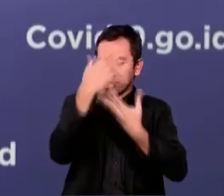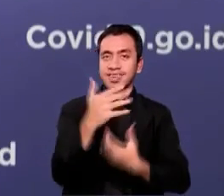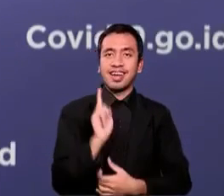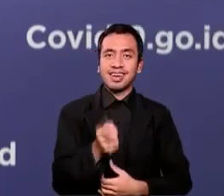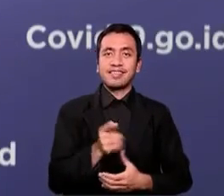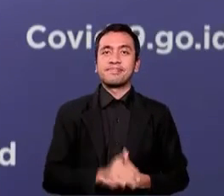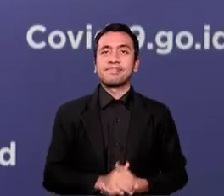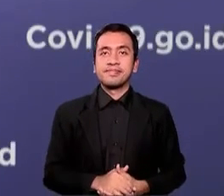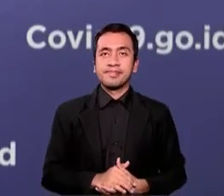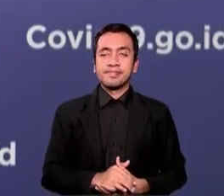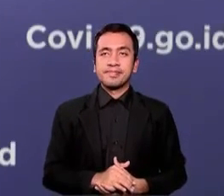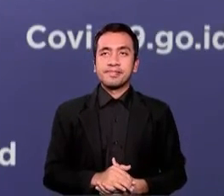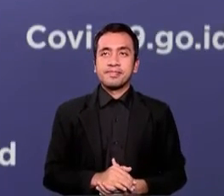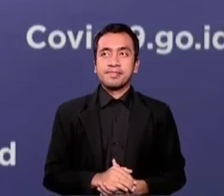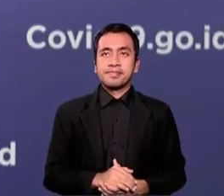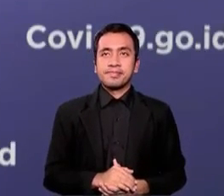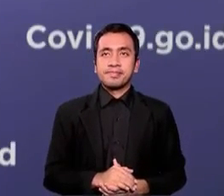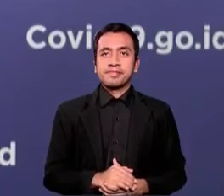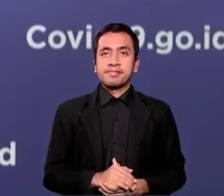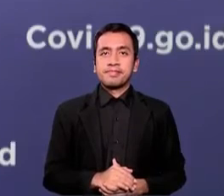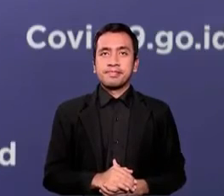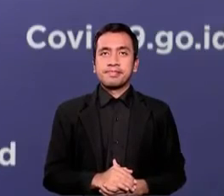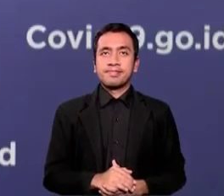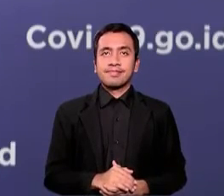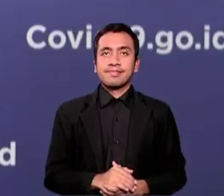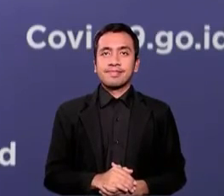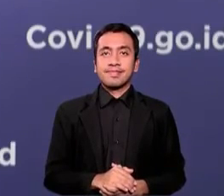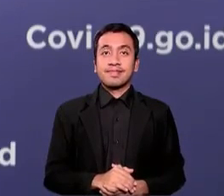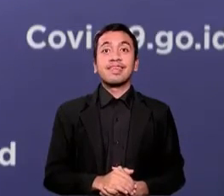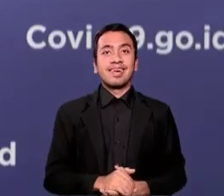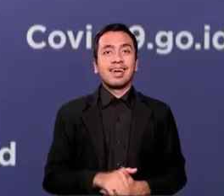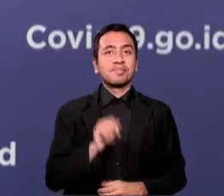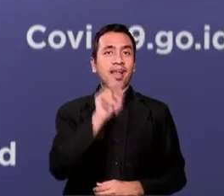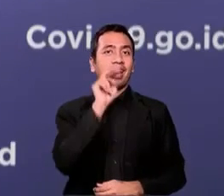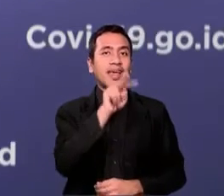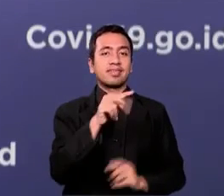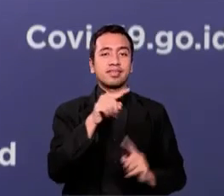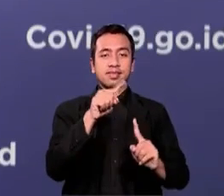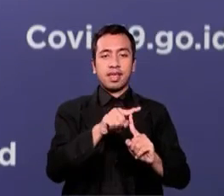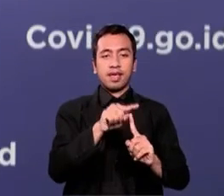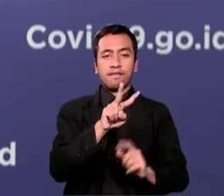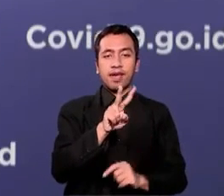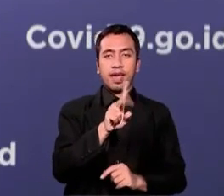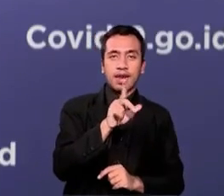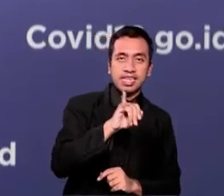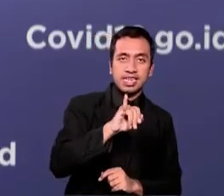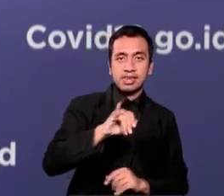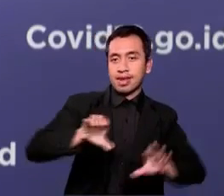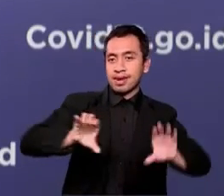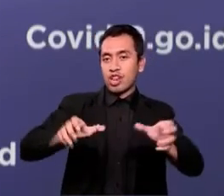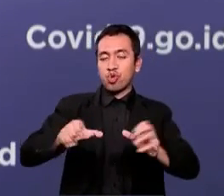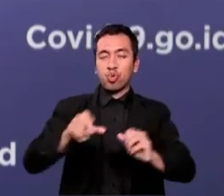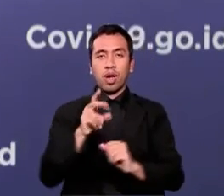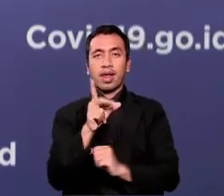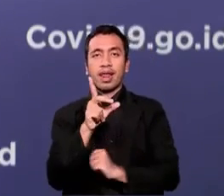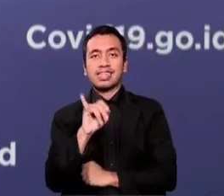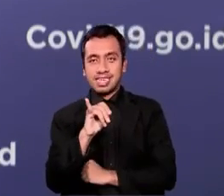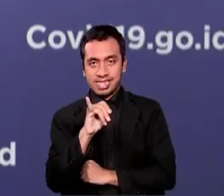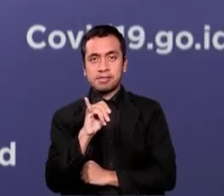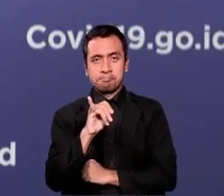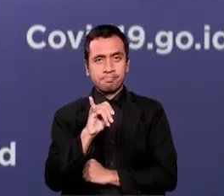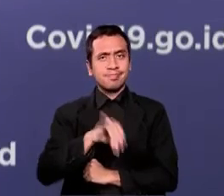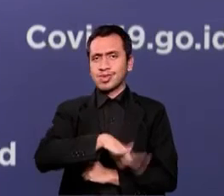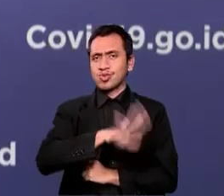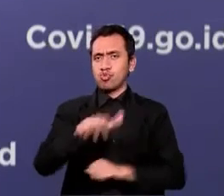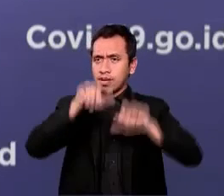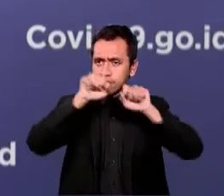rutin kita bisa melihat dan mendengarkan berita ini melalui TVRI dan RRI yang juga disebarluaskan oleh televisi